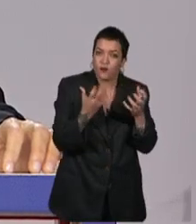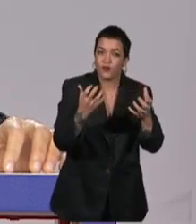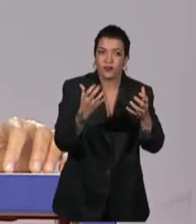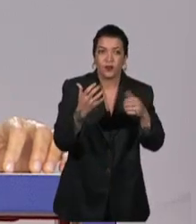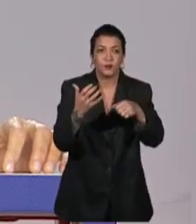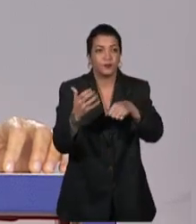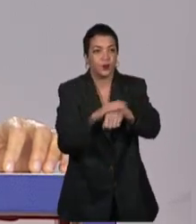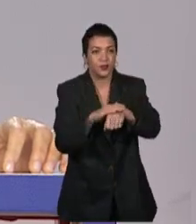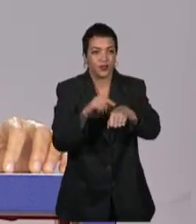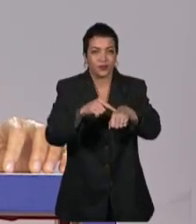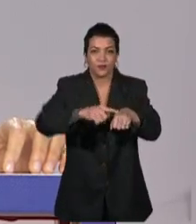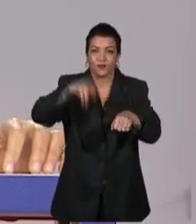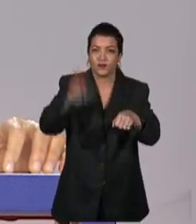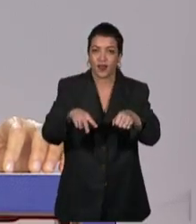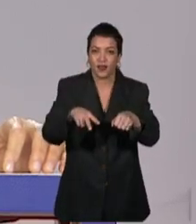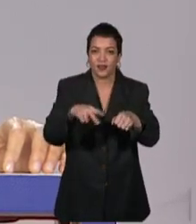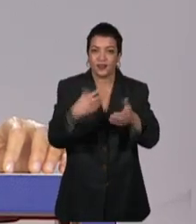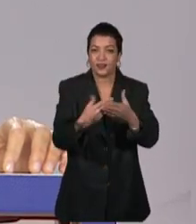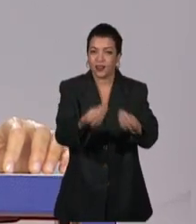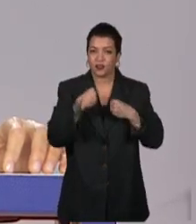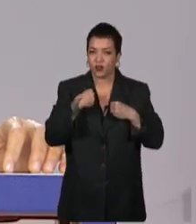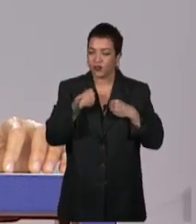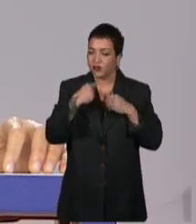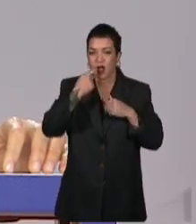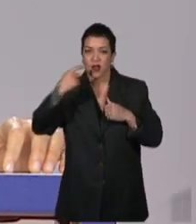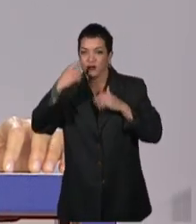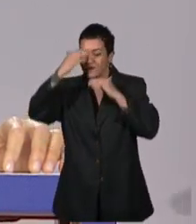politique, la vraie, est devenue passion.